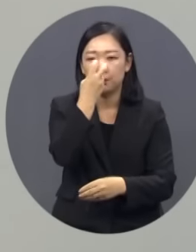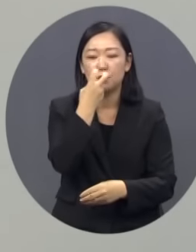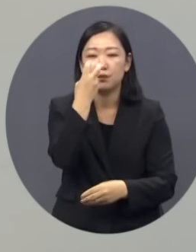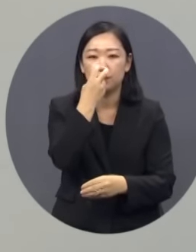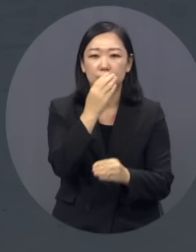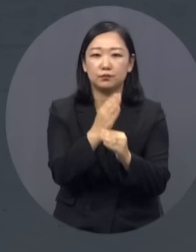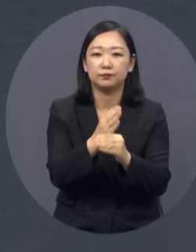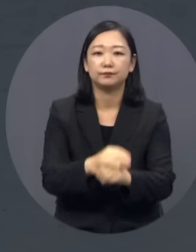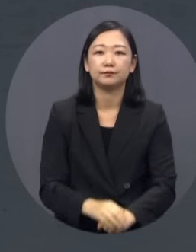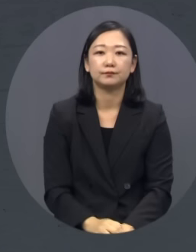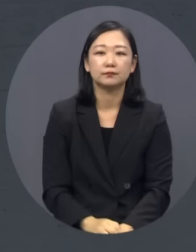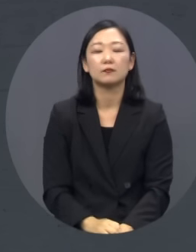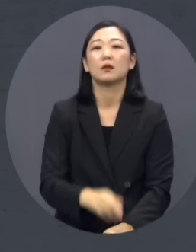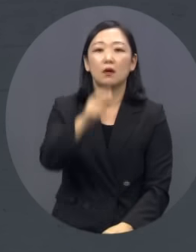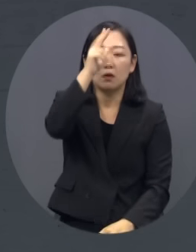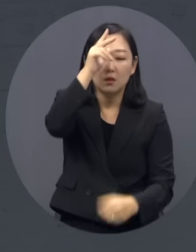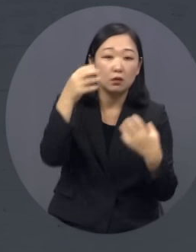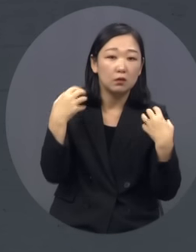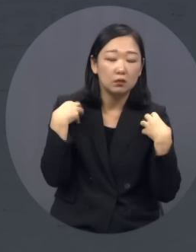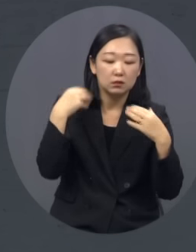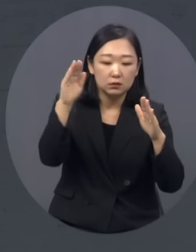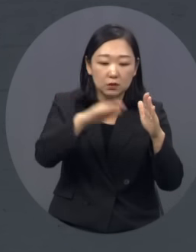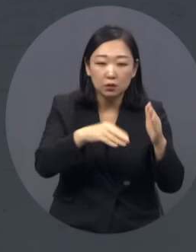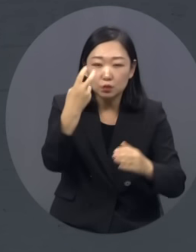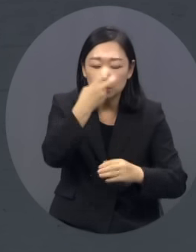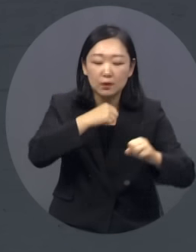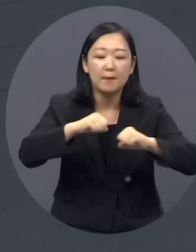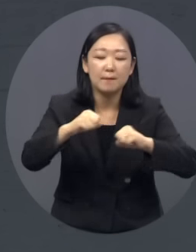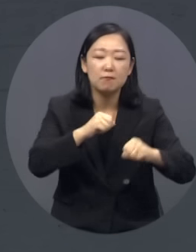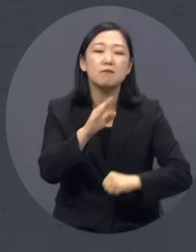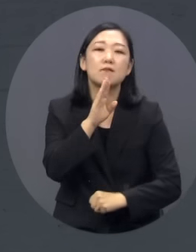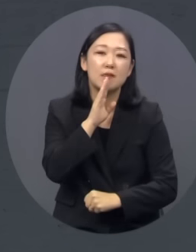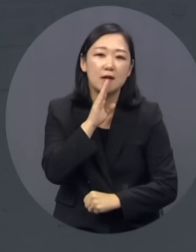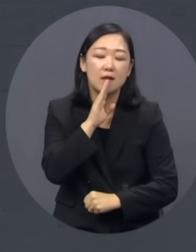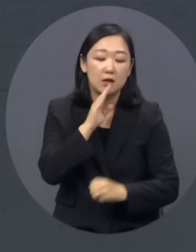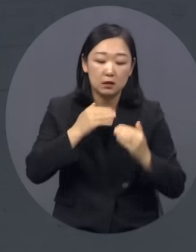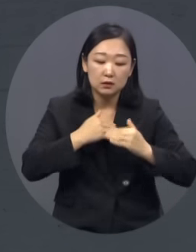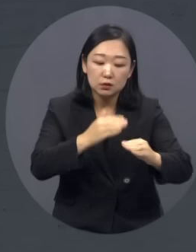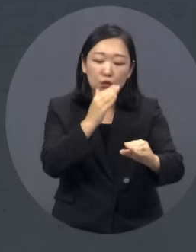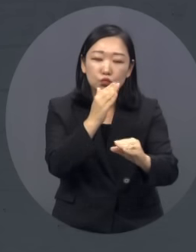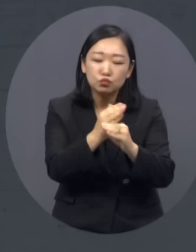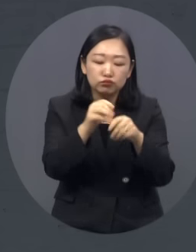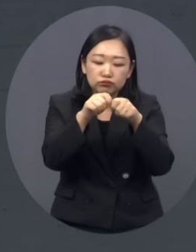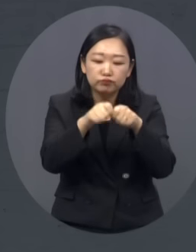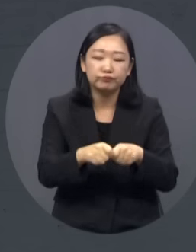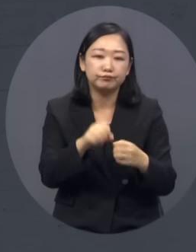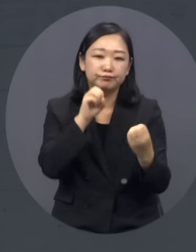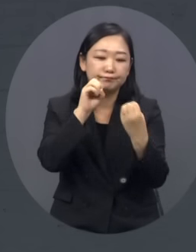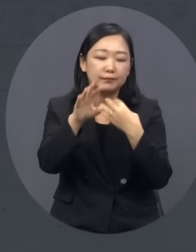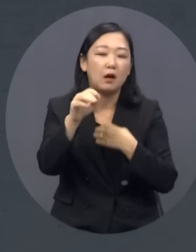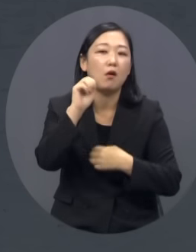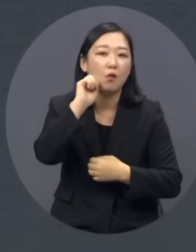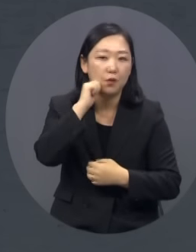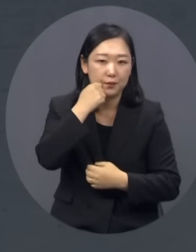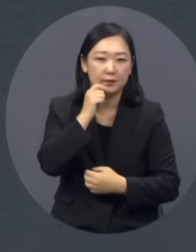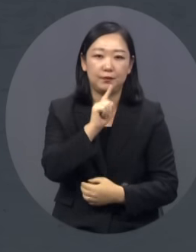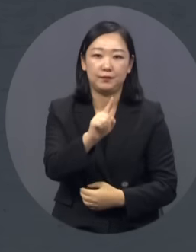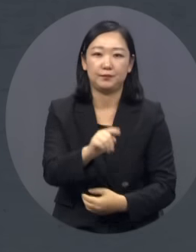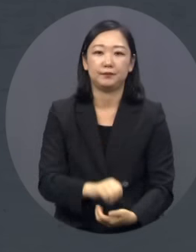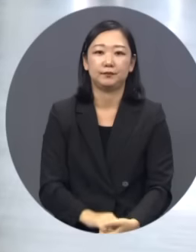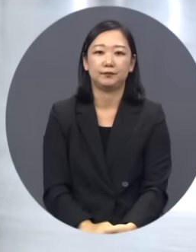확인됐습니다 제주 경찰청은 정식 수사를 버리고 있는 건 맞지만 진행 중인 상황을 구체적으로 말할 순 없다고